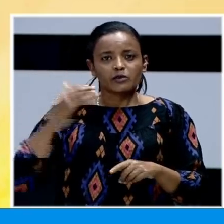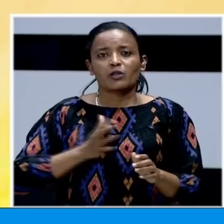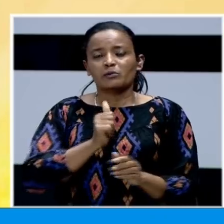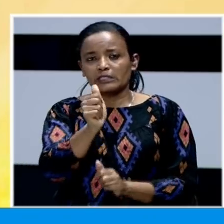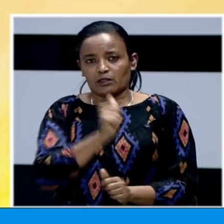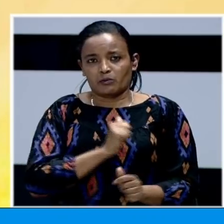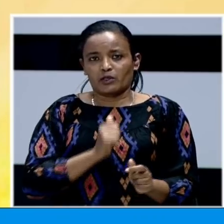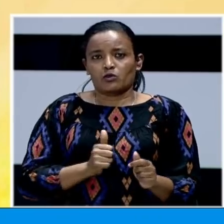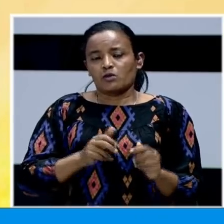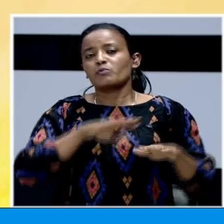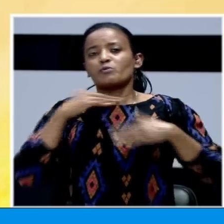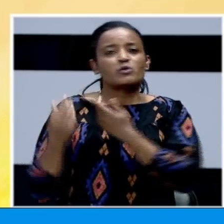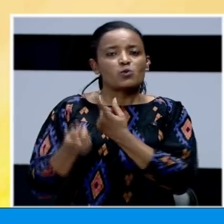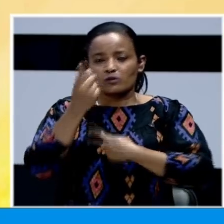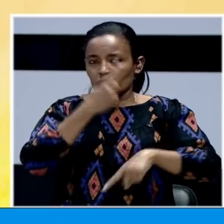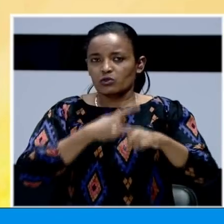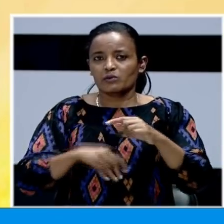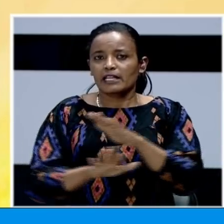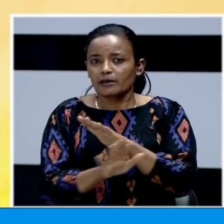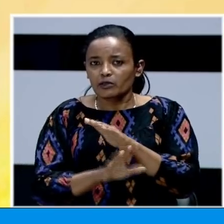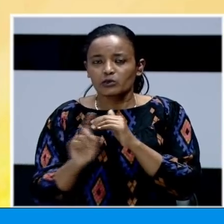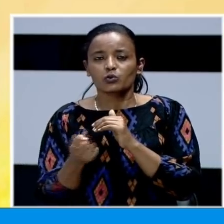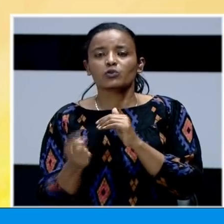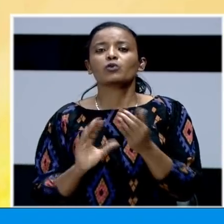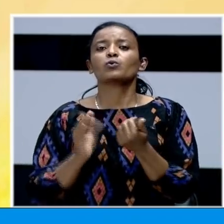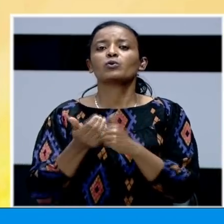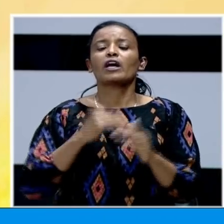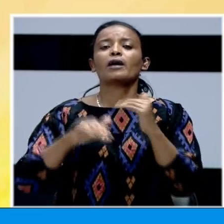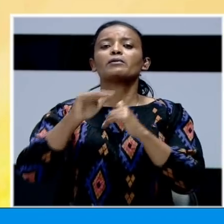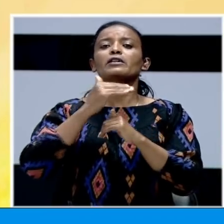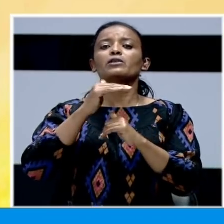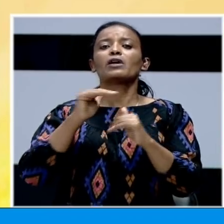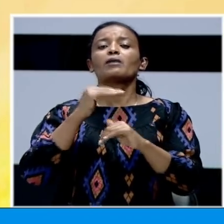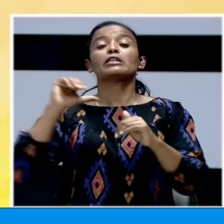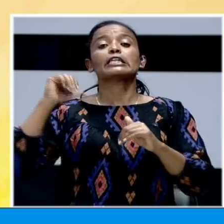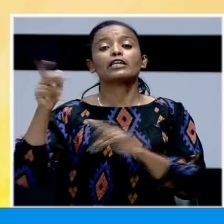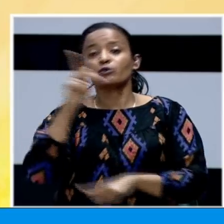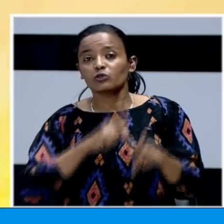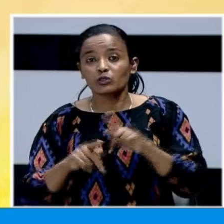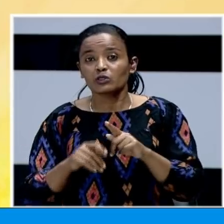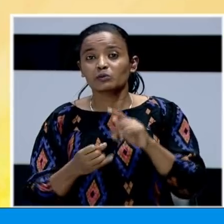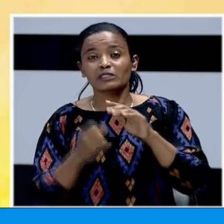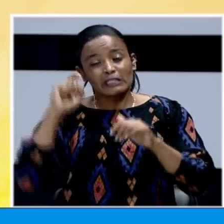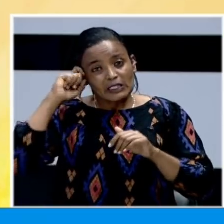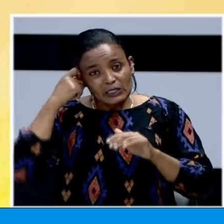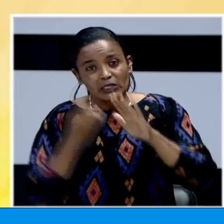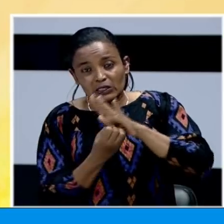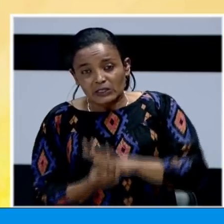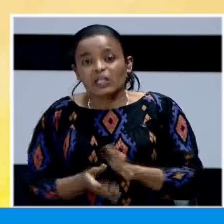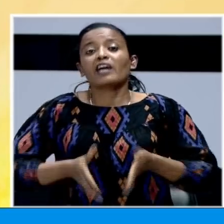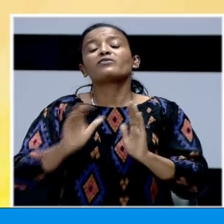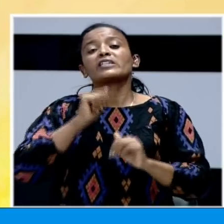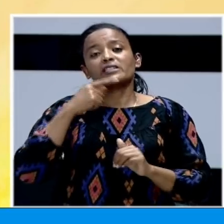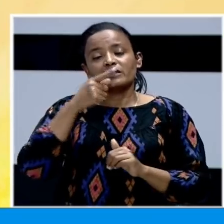عرسه وسانو بمسواعته زراعة قطم عب تحتي زخونا يخون كونتات عبل اللي كونه عبل اللي كالو تزبتات بارنت كنقس زي يفكد حزب